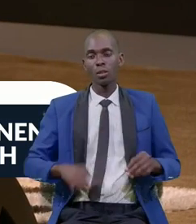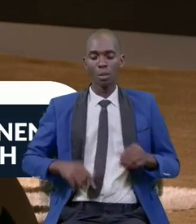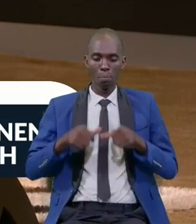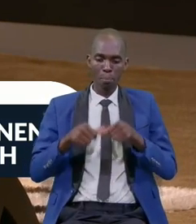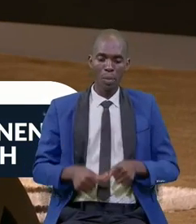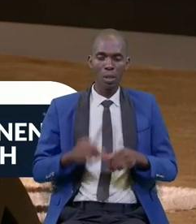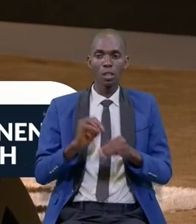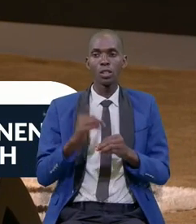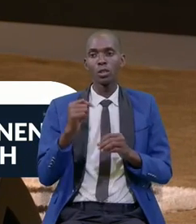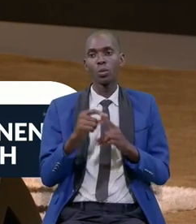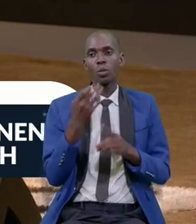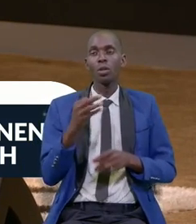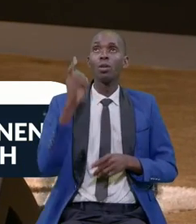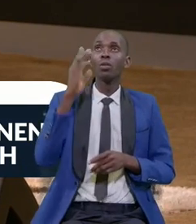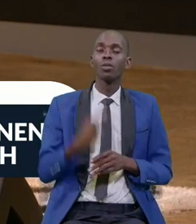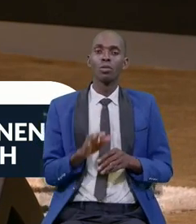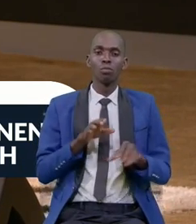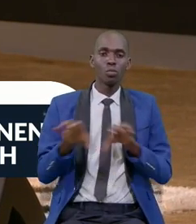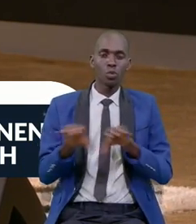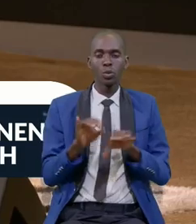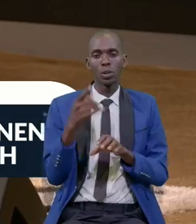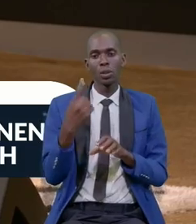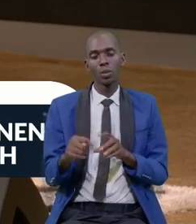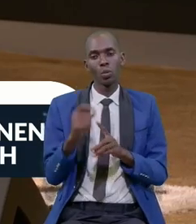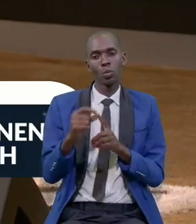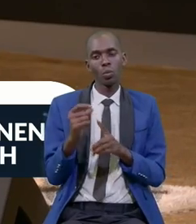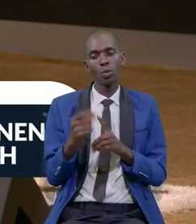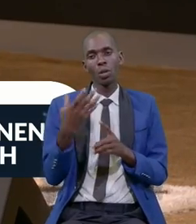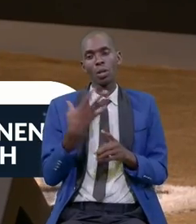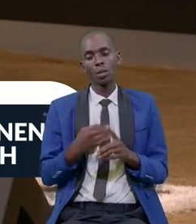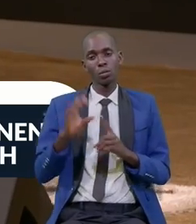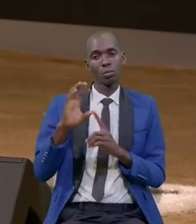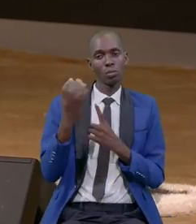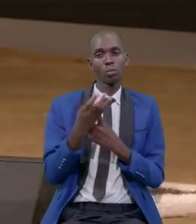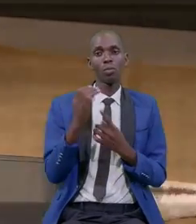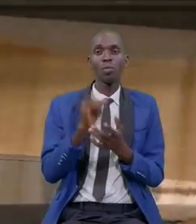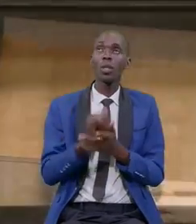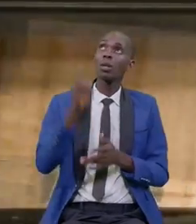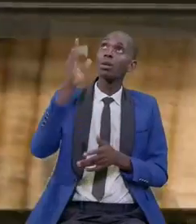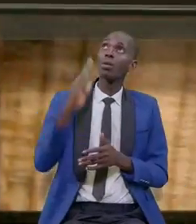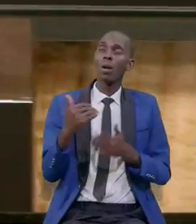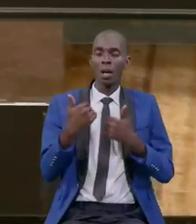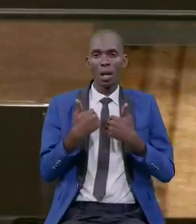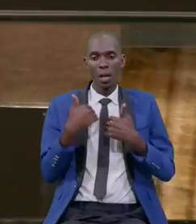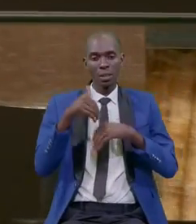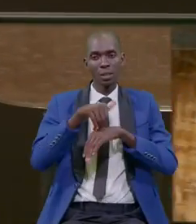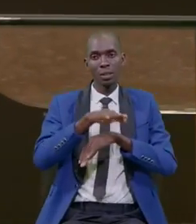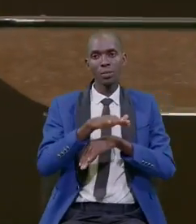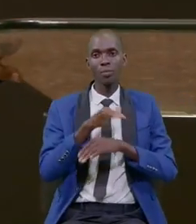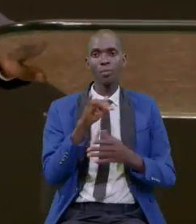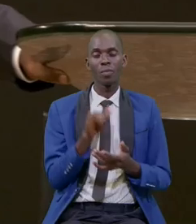le Seigneur, dans la parole de Dieu, en remplissant les conditions que Dieu lui-même a posées,